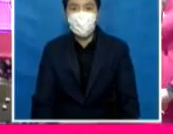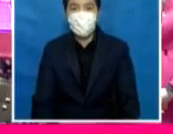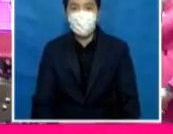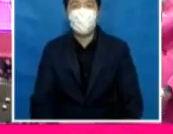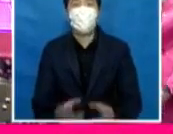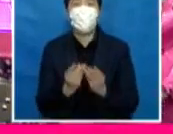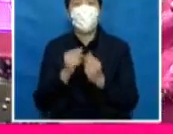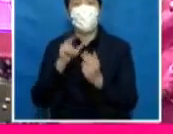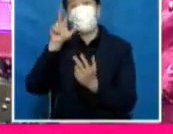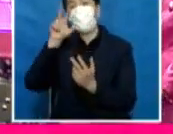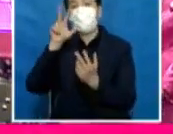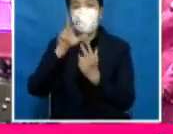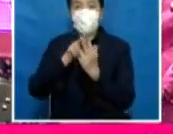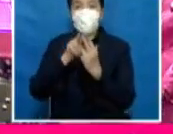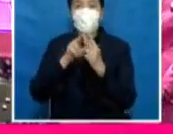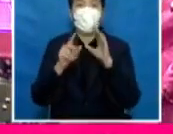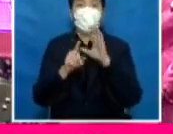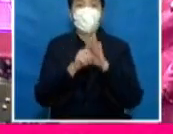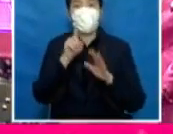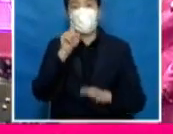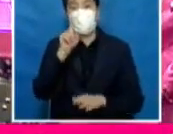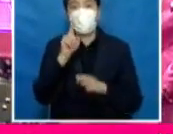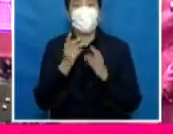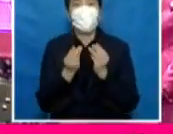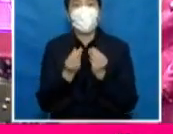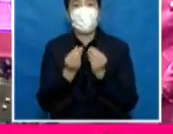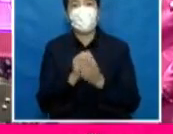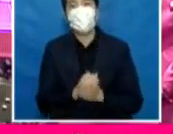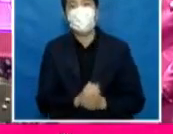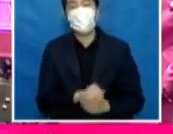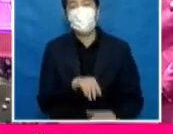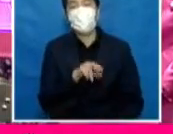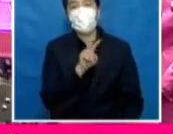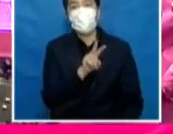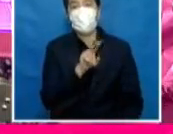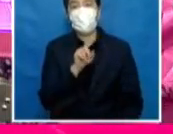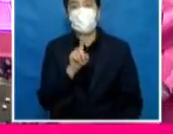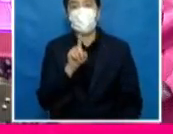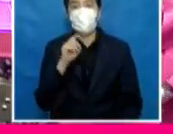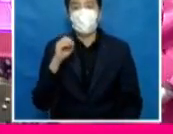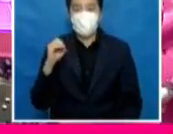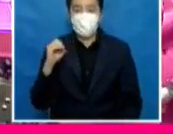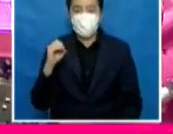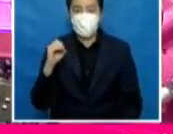เลขท้าย3ตัวหมุน1ครั้งเลขที่ออก210